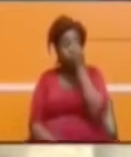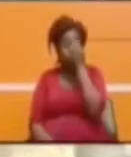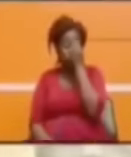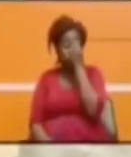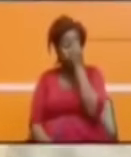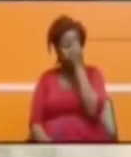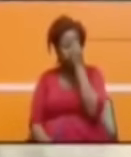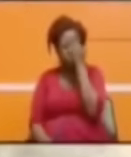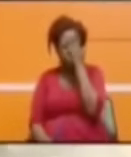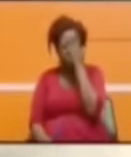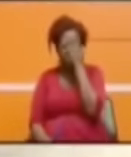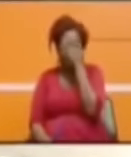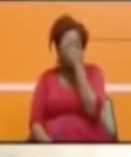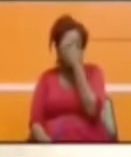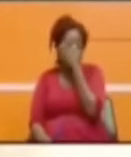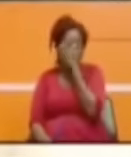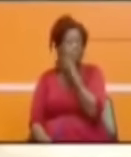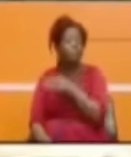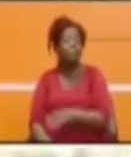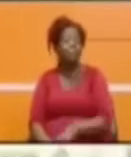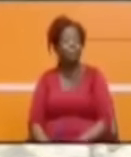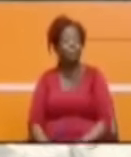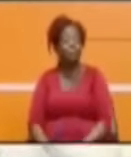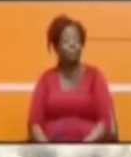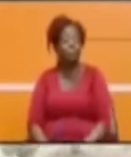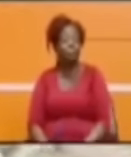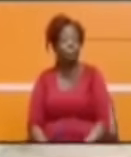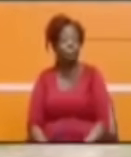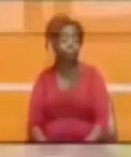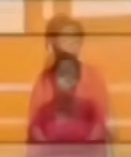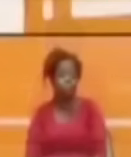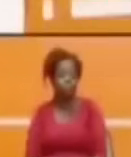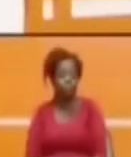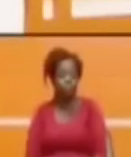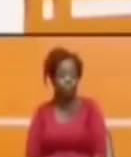ne William Mutyaba bakusakidde gweno ku Bukedde TV.